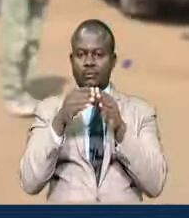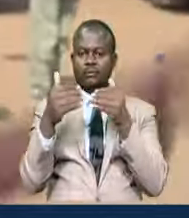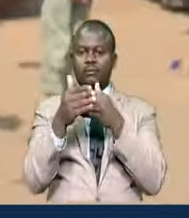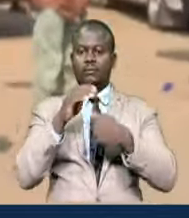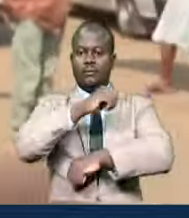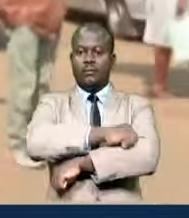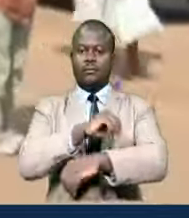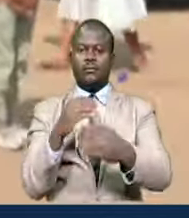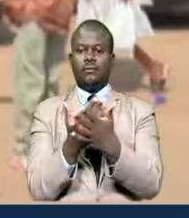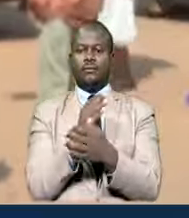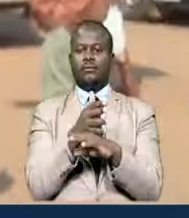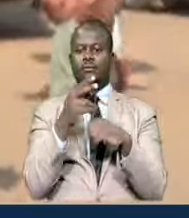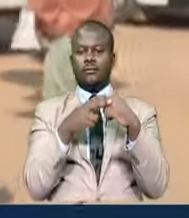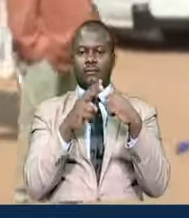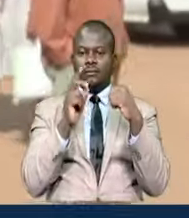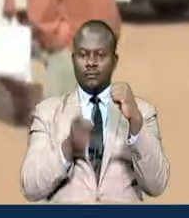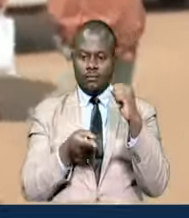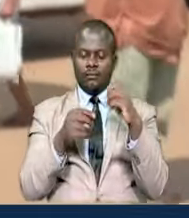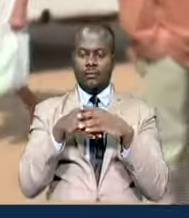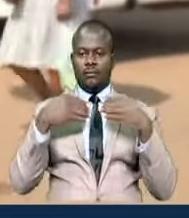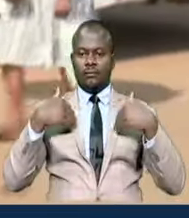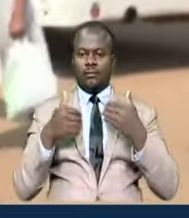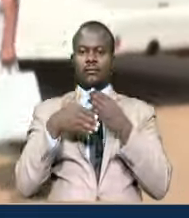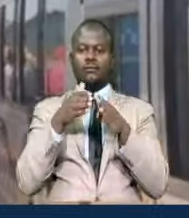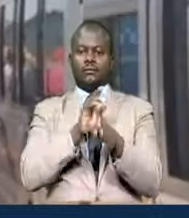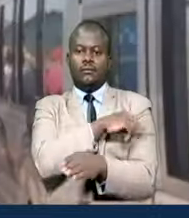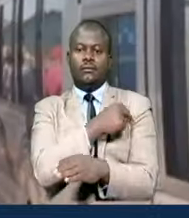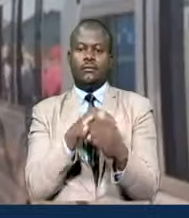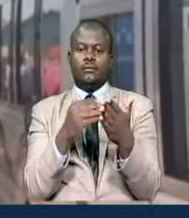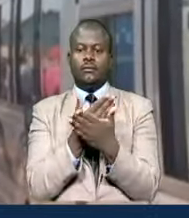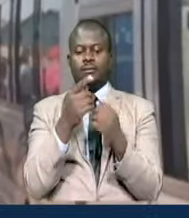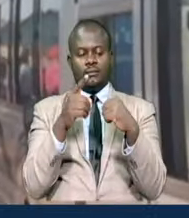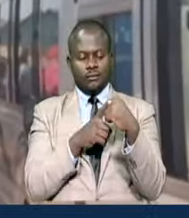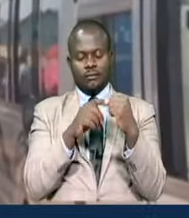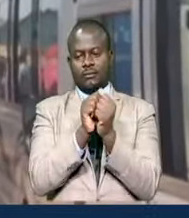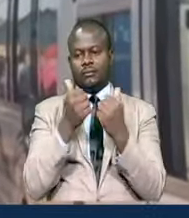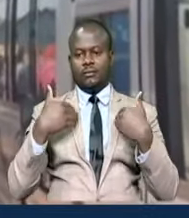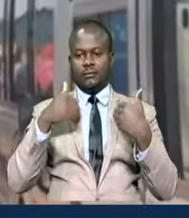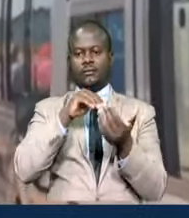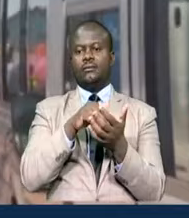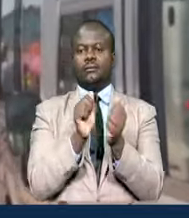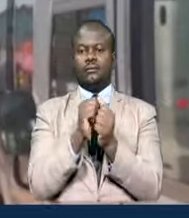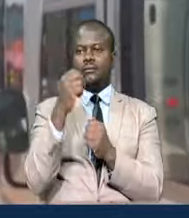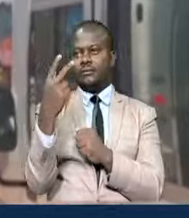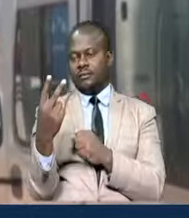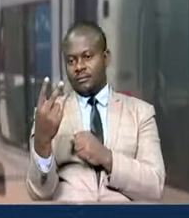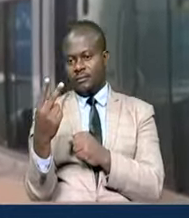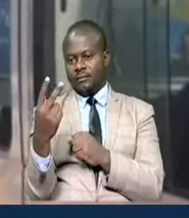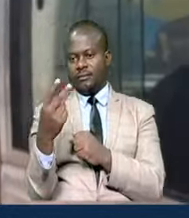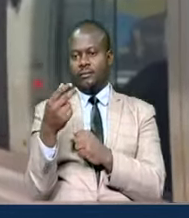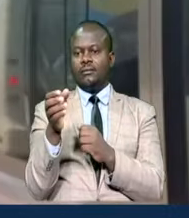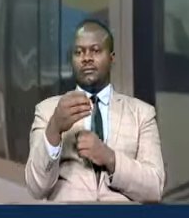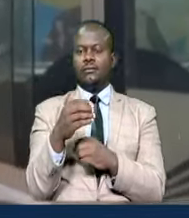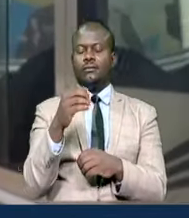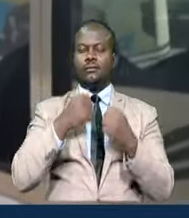bishya 2027, naho mu buzima hubakwa ibitaro bishya 6 n'ibigo nderabuzima 12. Sosiyete ya